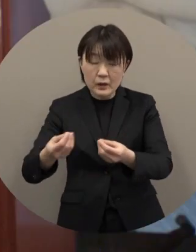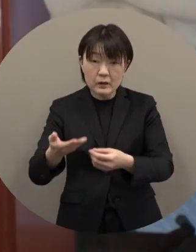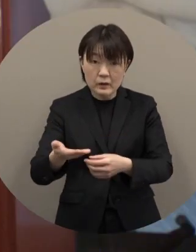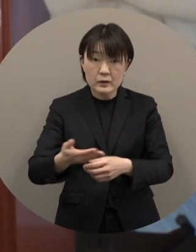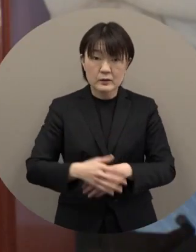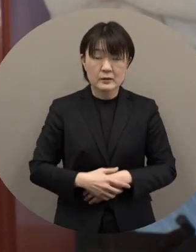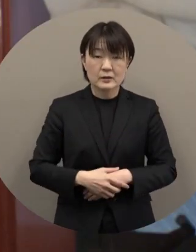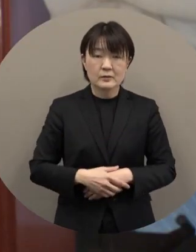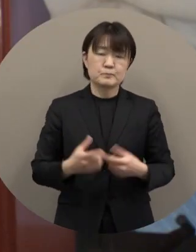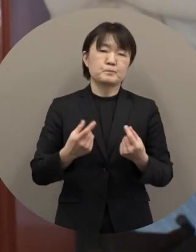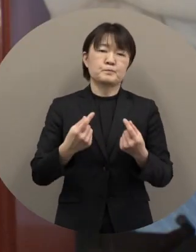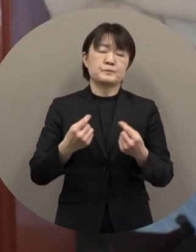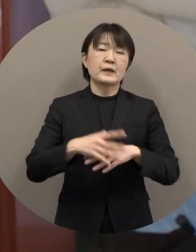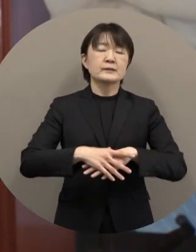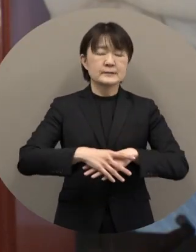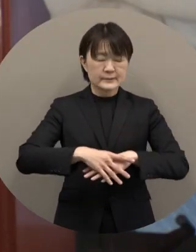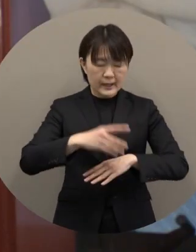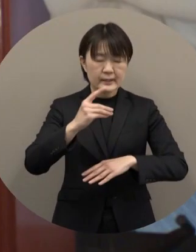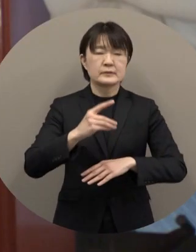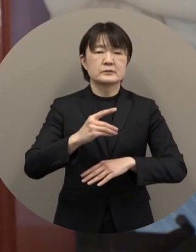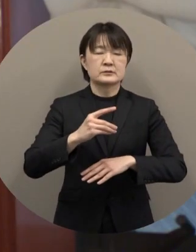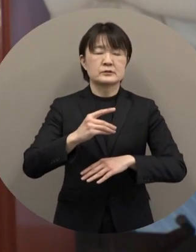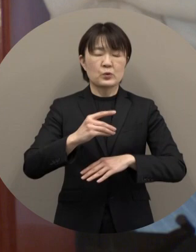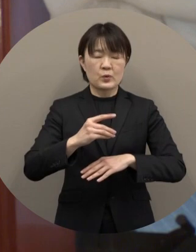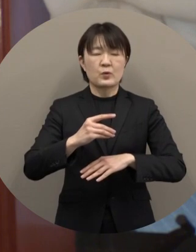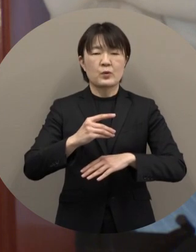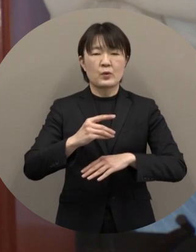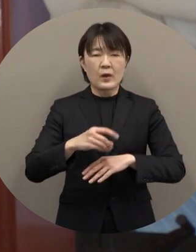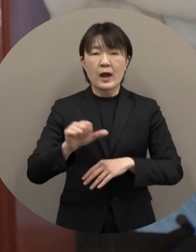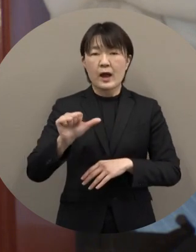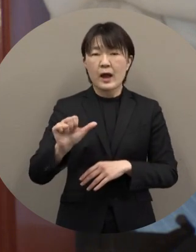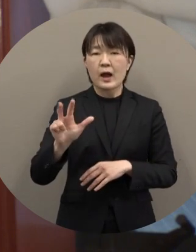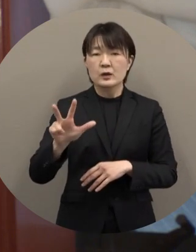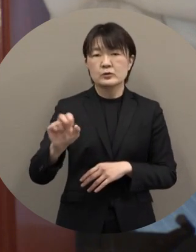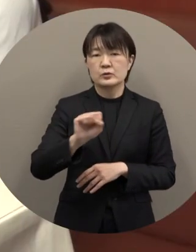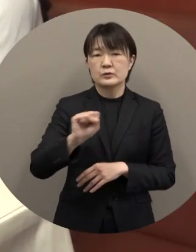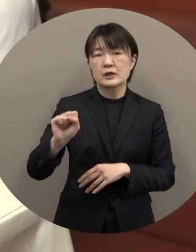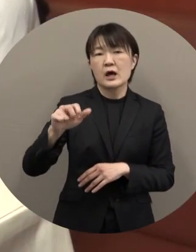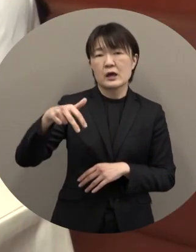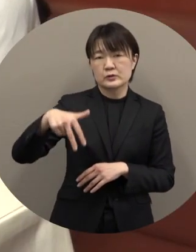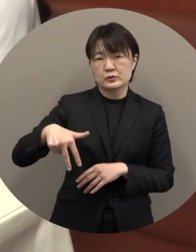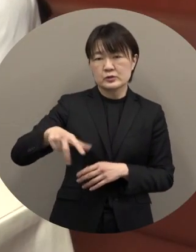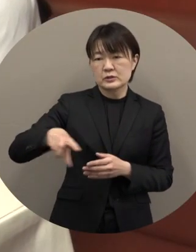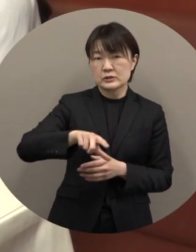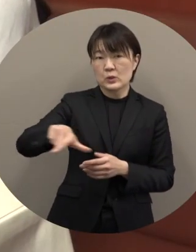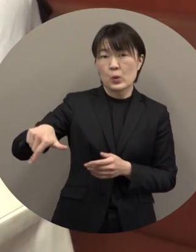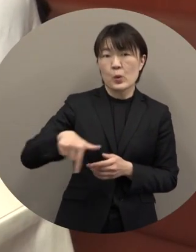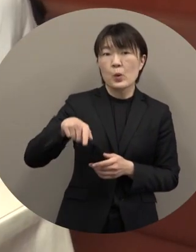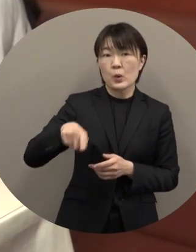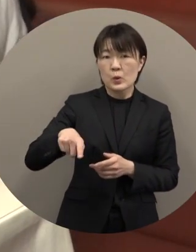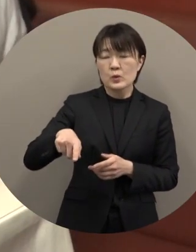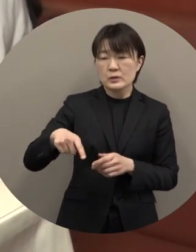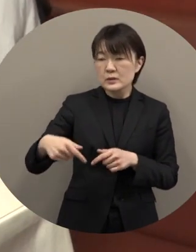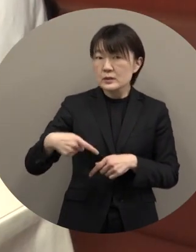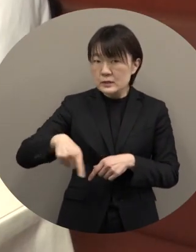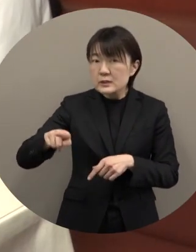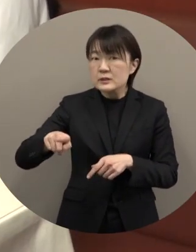ですね、最初は、はい、あのストラスブールってアルザス地方にある ところの、 はいはい、知ら